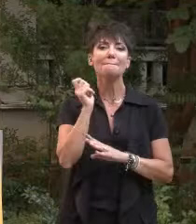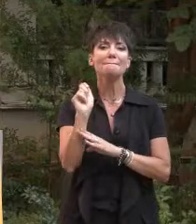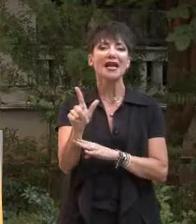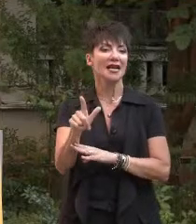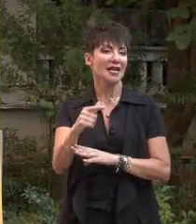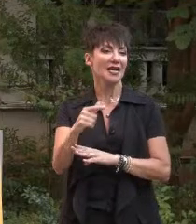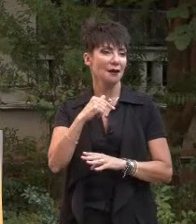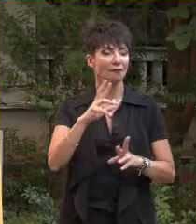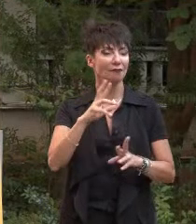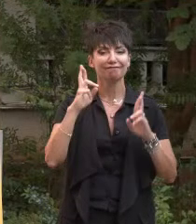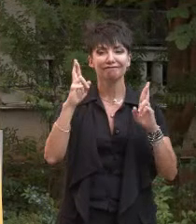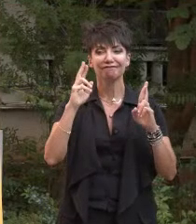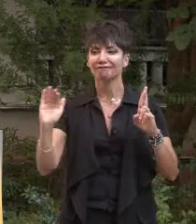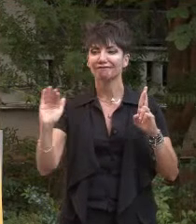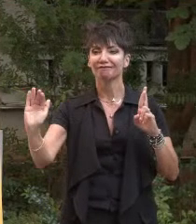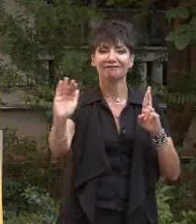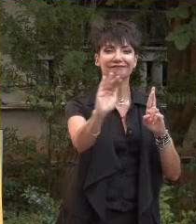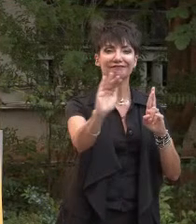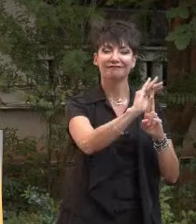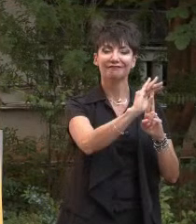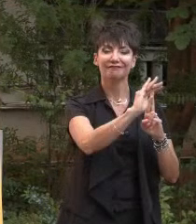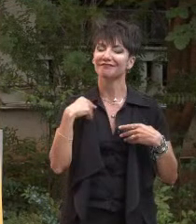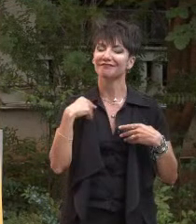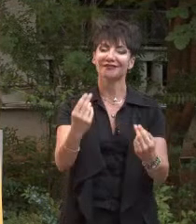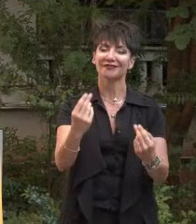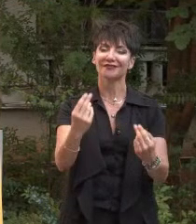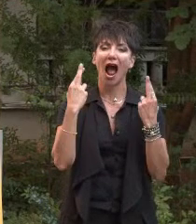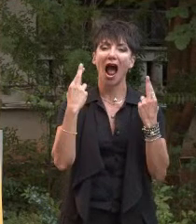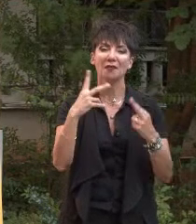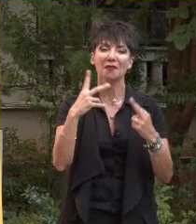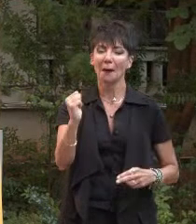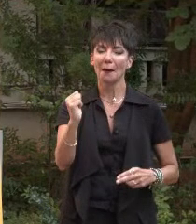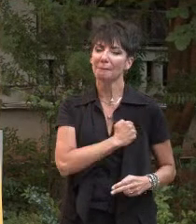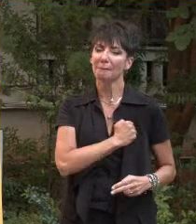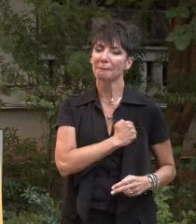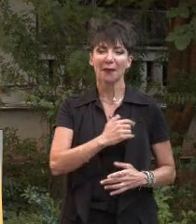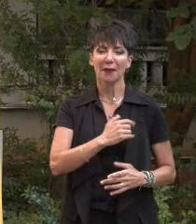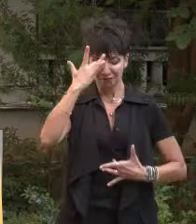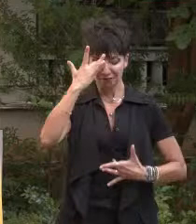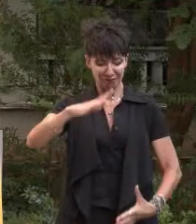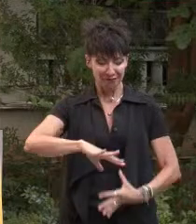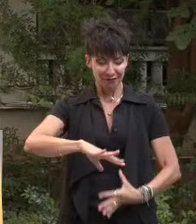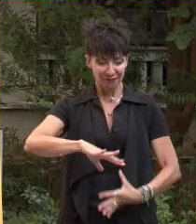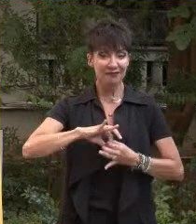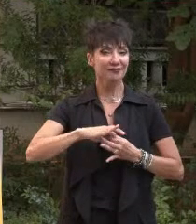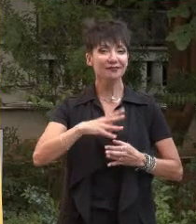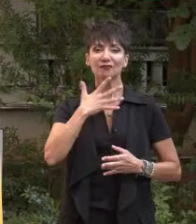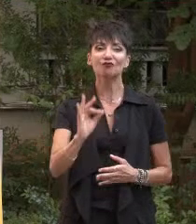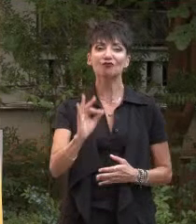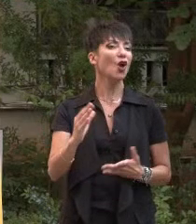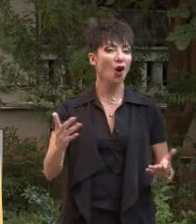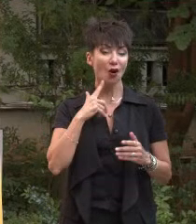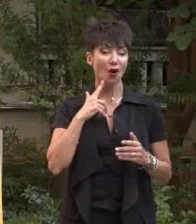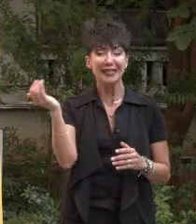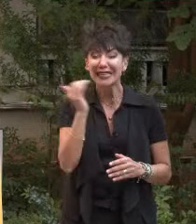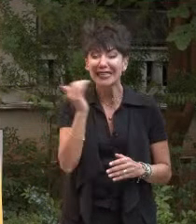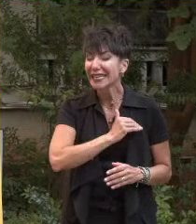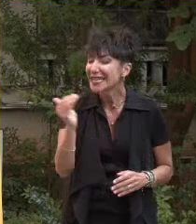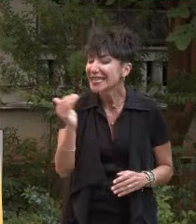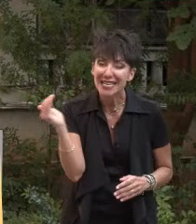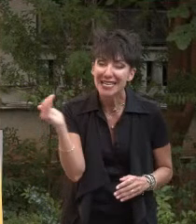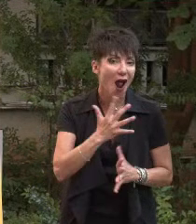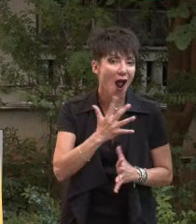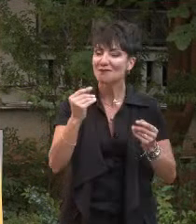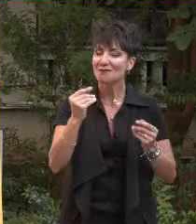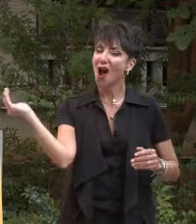μηνύματα αισιοδοξίας, ελπίδας, πίστης, αυτοπεποίθησης, ότι γρήγορα, πολύ γρήγορα